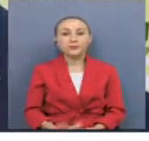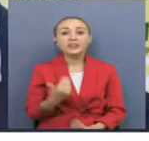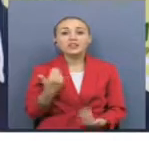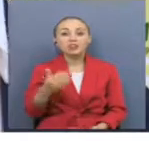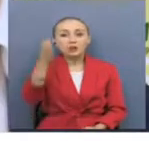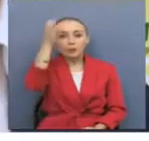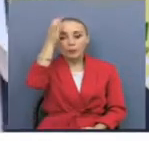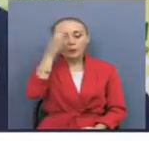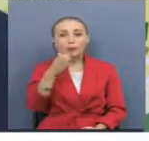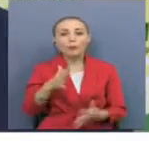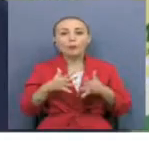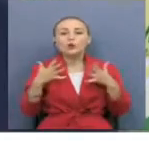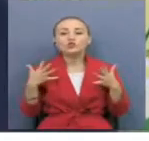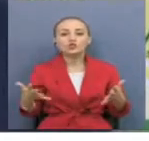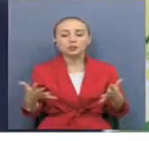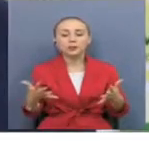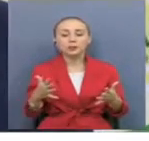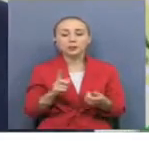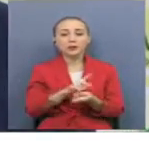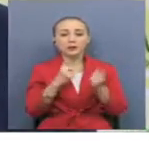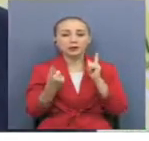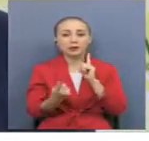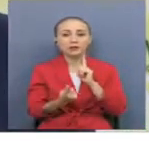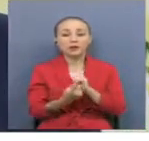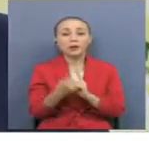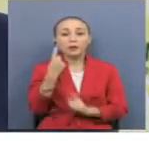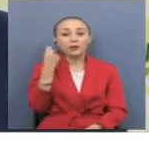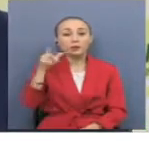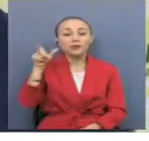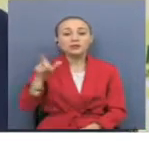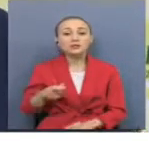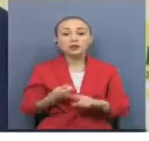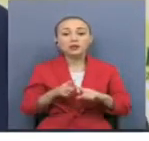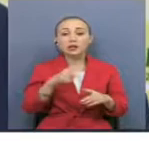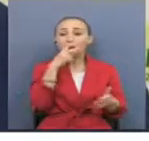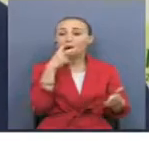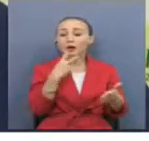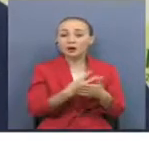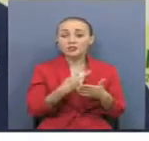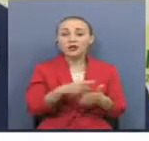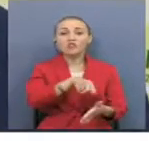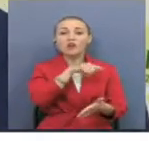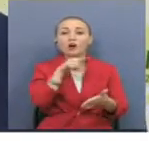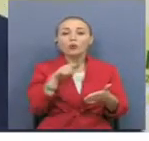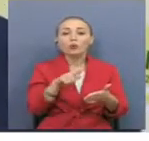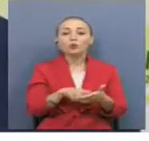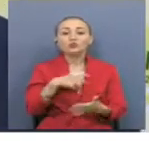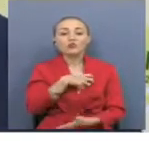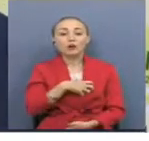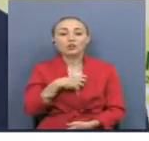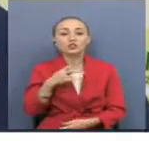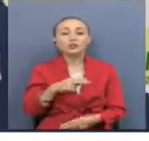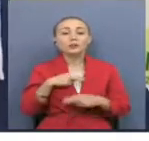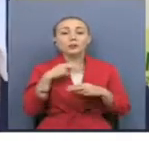Бүгінгі таңда білім беру жүйесінде өзгерістер болып жатыр. Елбасымыз жолдауында қазақстандықтар соның ішінде жастар үшін маңызды мәселелерді